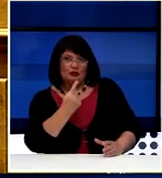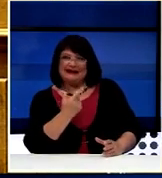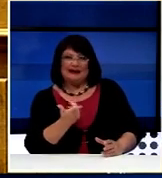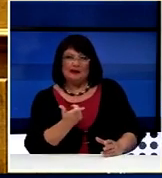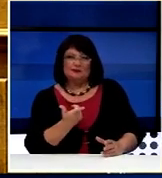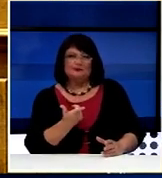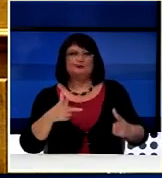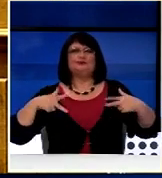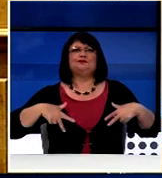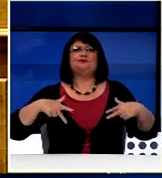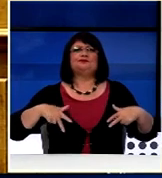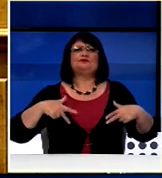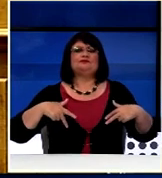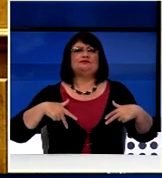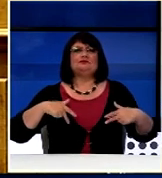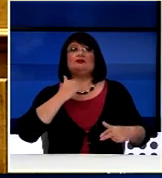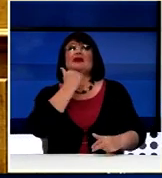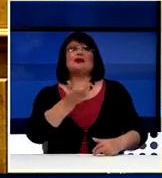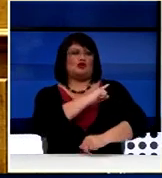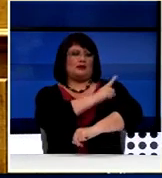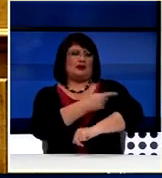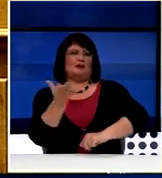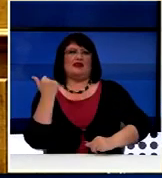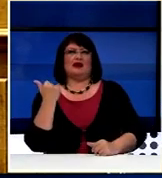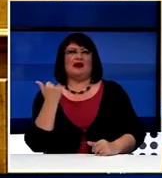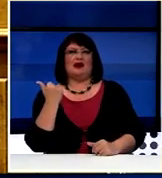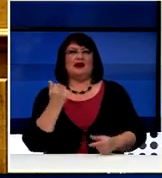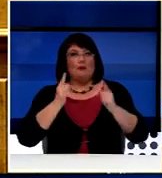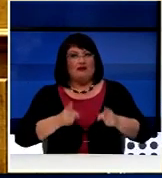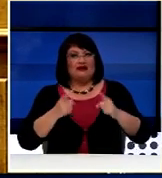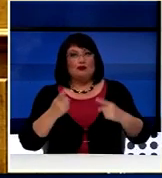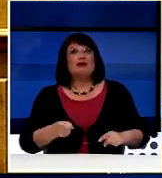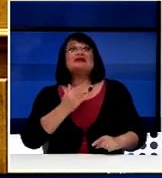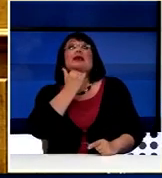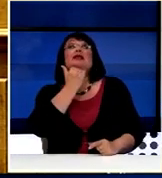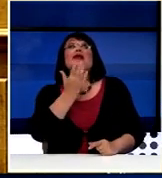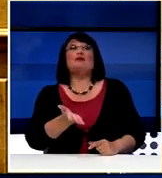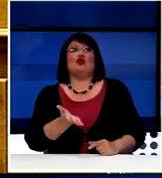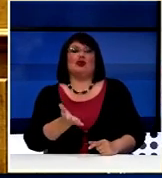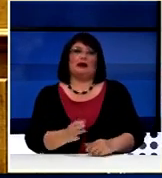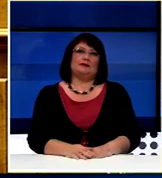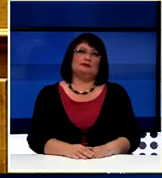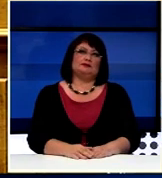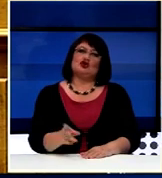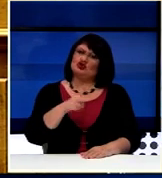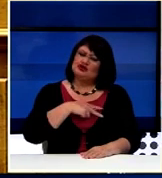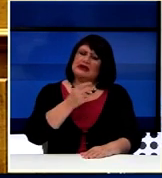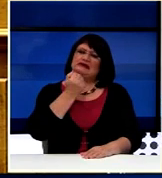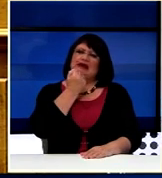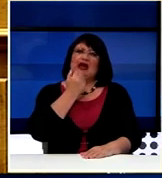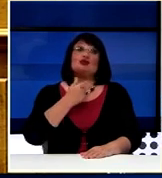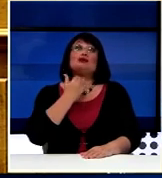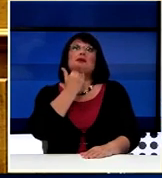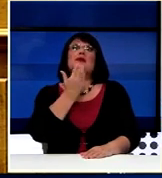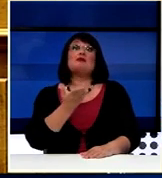είναι μια κυβέρνηση που αδυνατεί να υπερασπιστεί τις ίδιες της τις αποφάσεις. Καλές ή κακές. Αδυνατεί